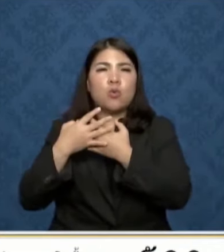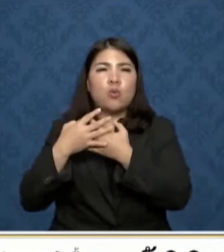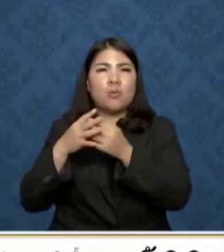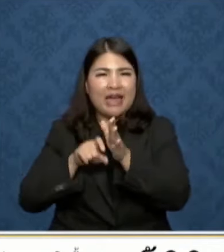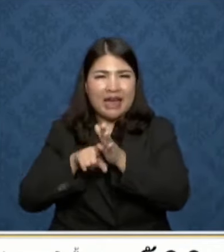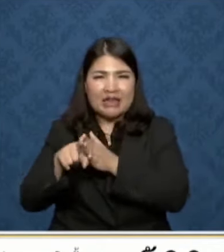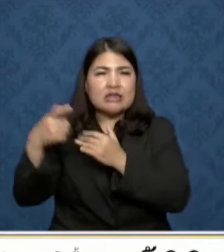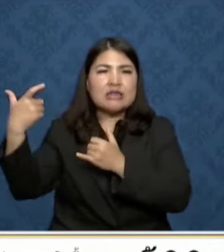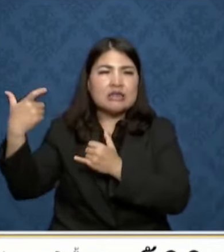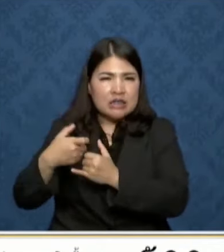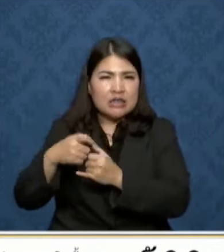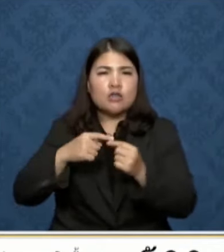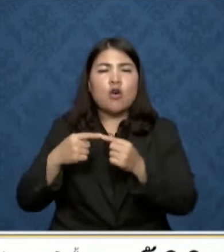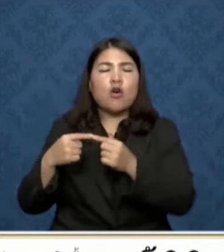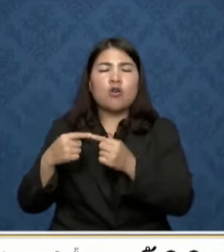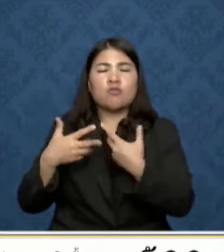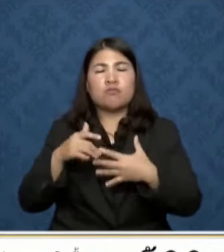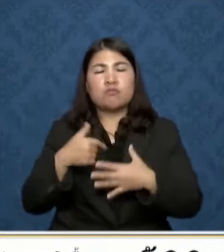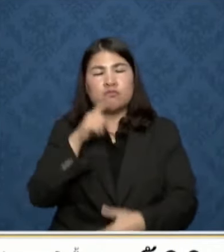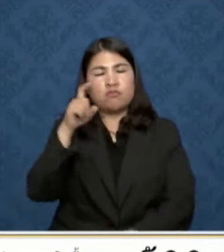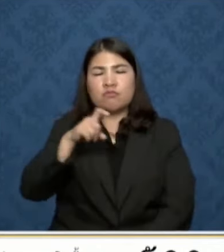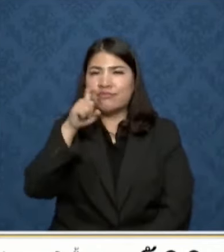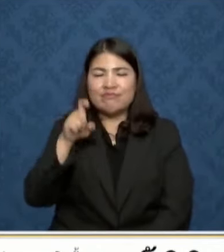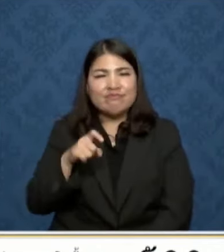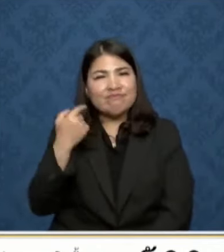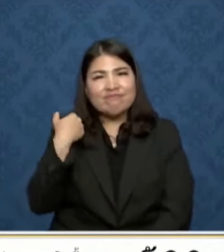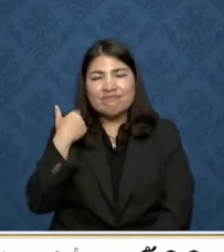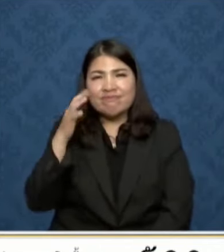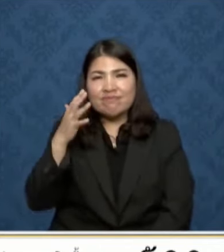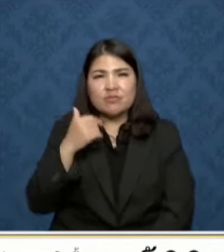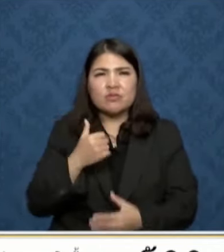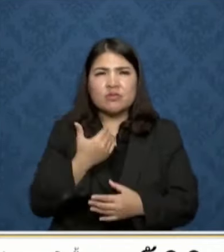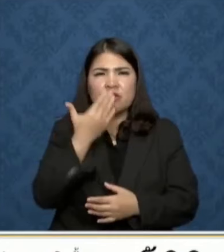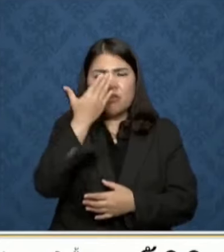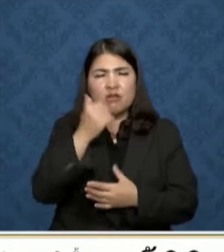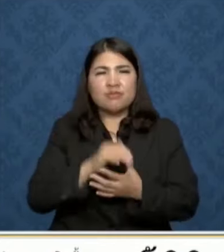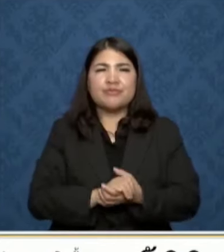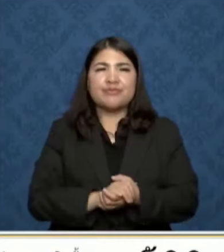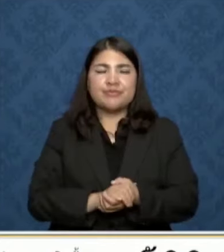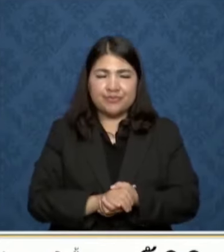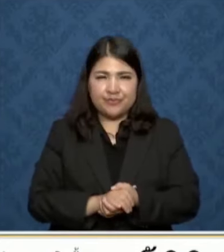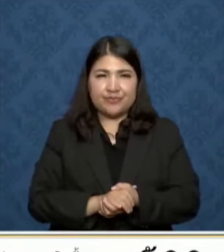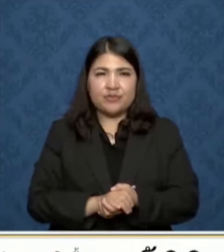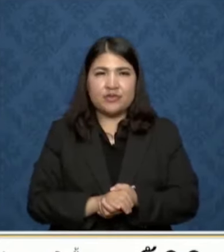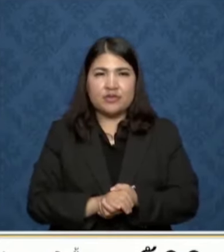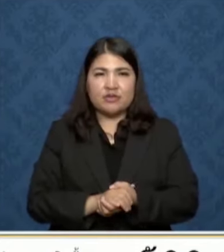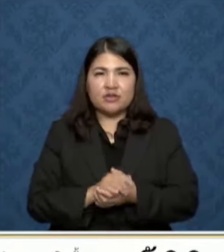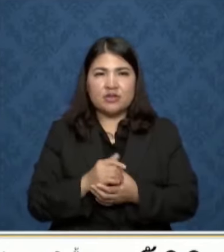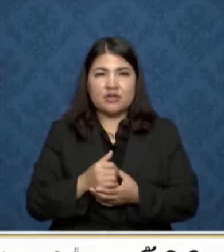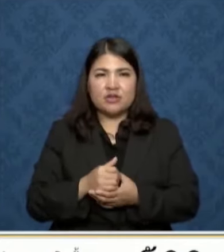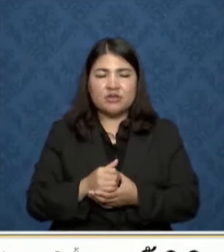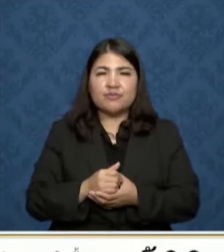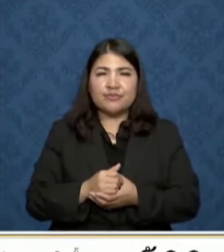ตรงไปตรงมา ไม่มใครสงสัยนะครับไม่คิดว่๊ มีโ่ข้อไหนที่มัจะ ชีกขาดอมาได้